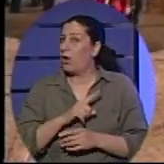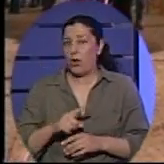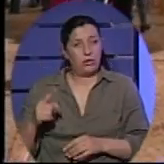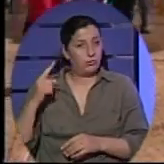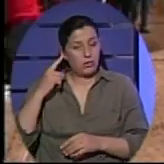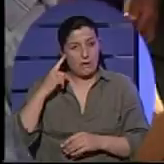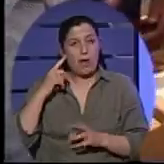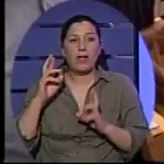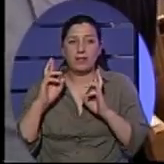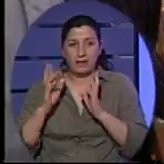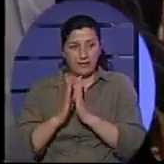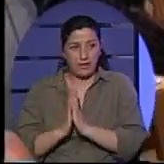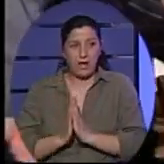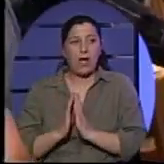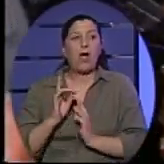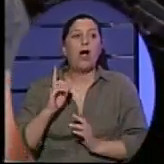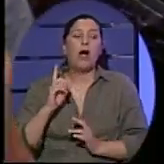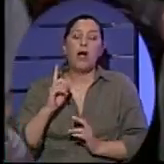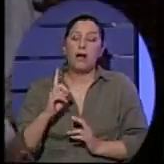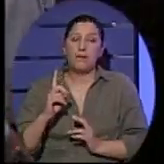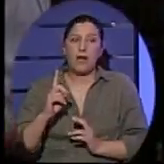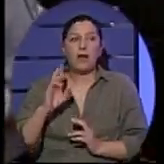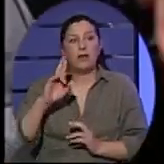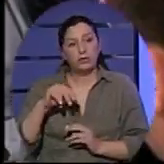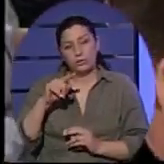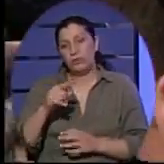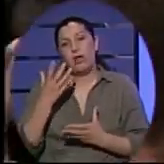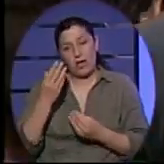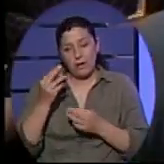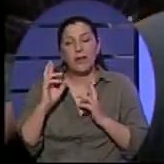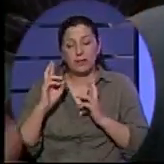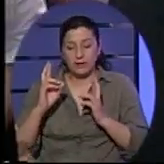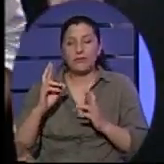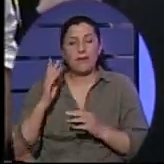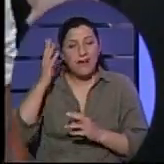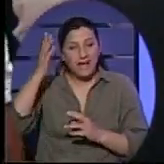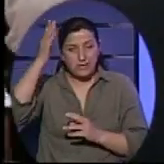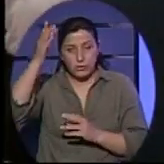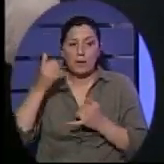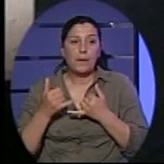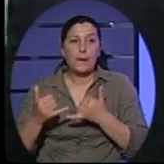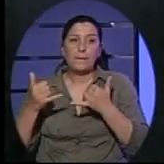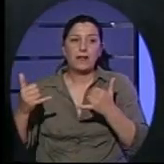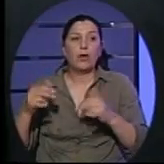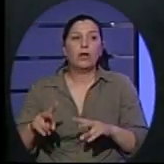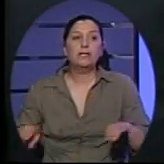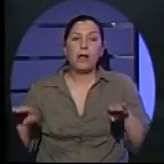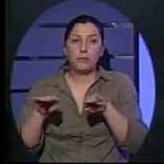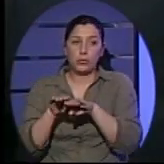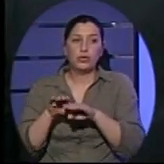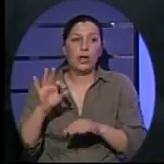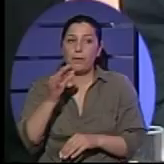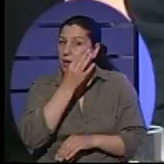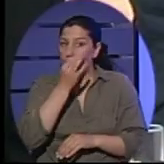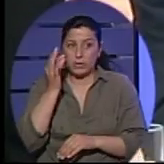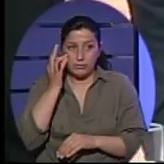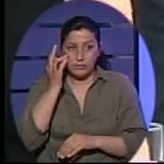כאן כמקובל בביקורים נשות אבל לפרס יש מסתבר הרבה תקווה וחזון לביטוח ושוויון הזדמנויות בחברה